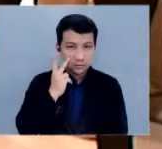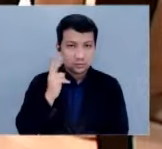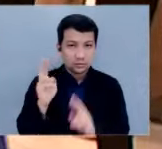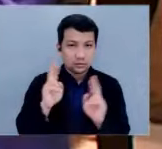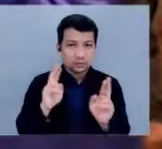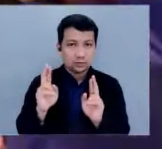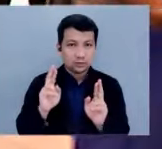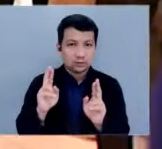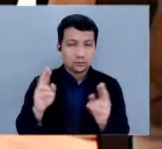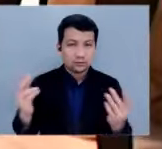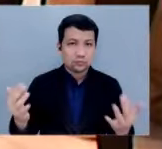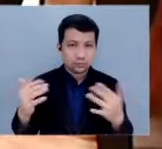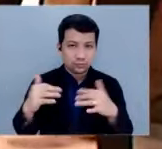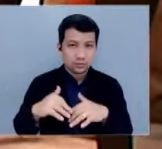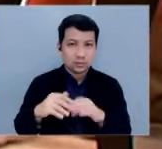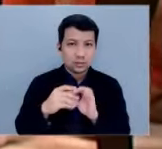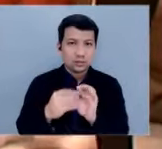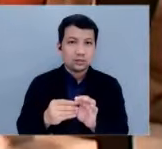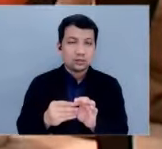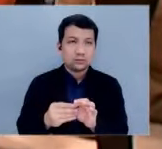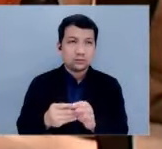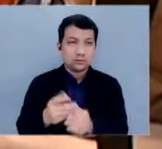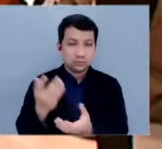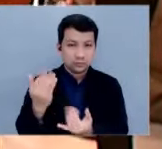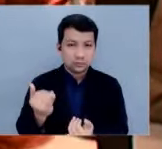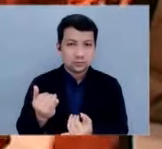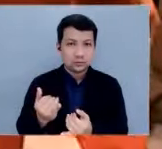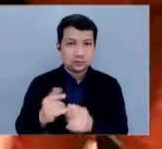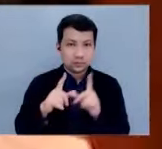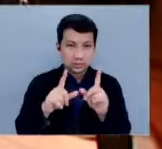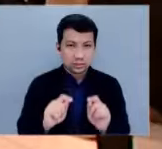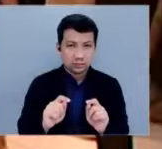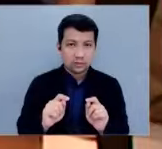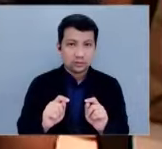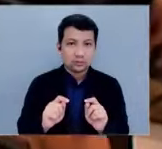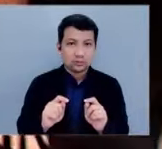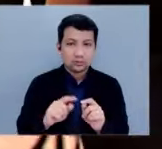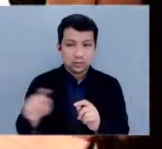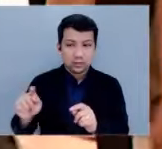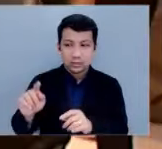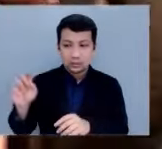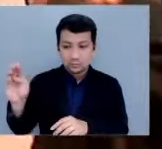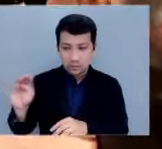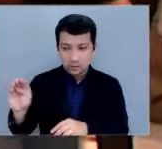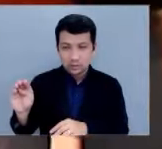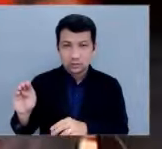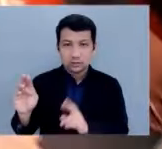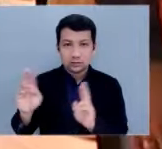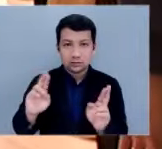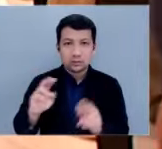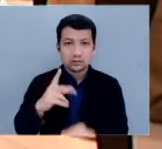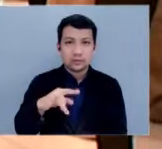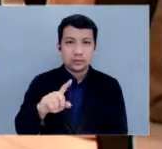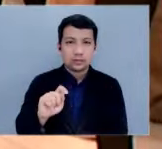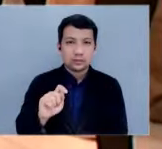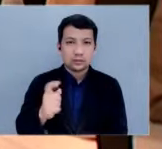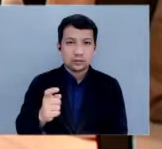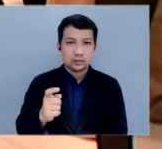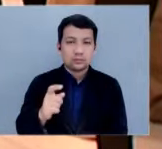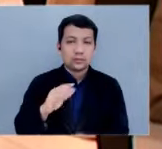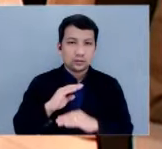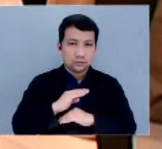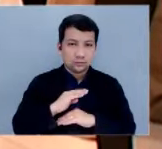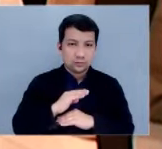buhos ng mga pasahero pagsapit ng Sabado de Gloria hanggang Lunes. Tinitiyak naman ng PTEX na may sapat na biyahe para sa